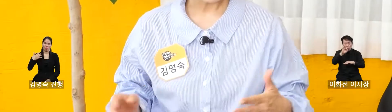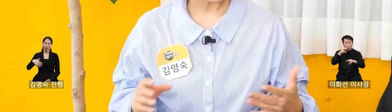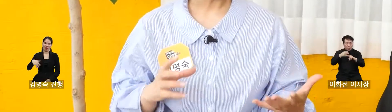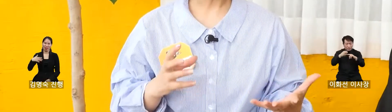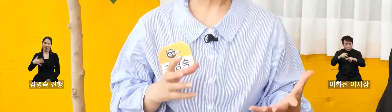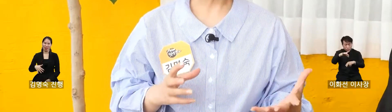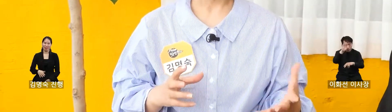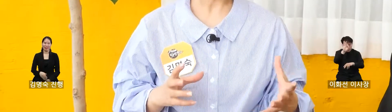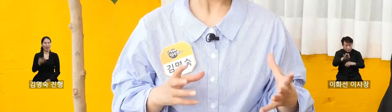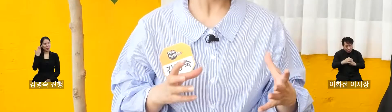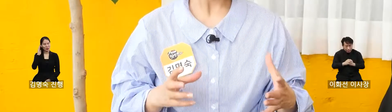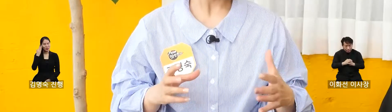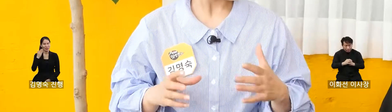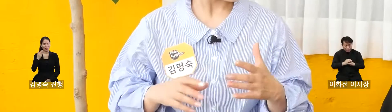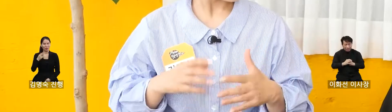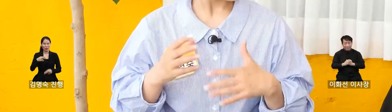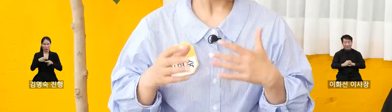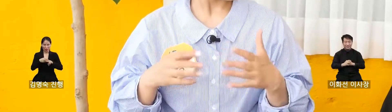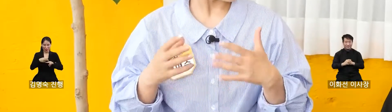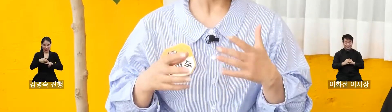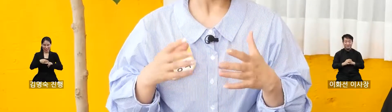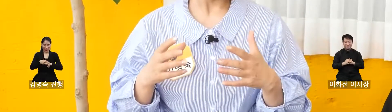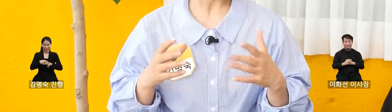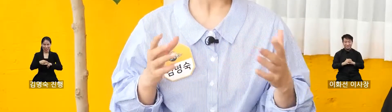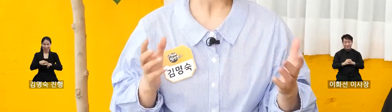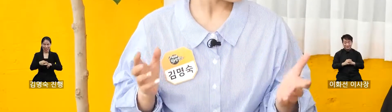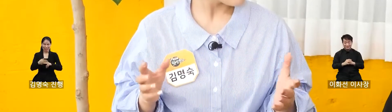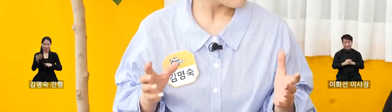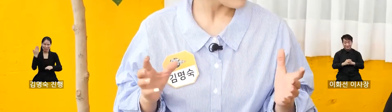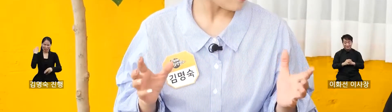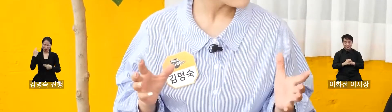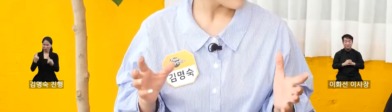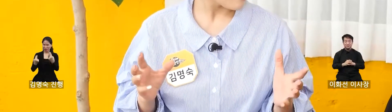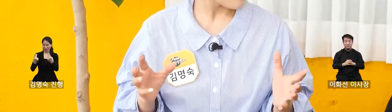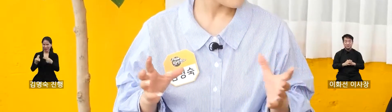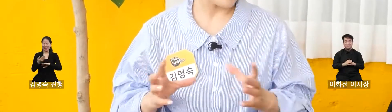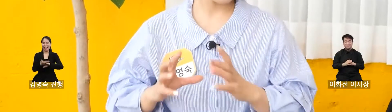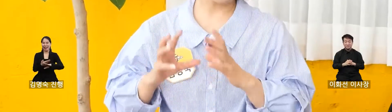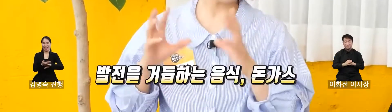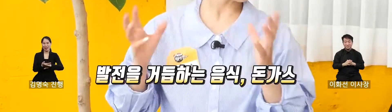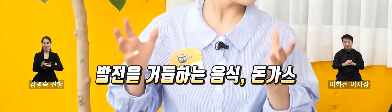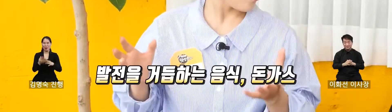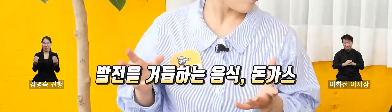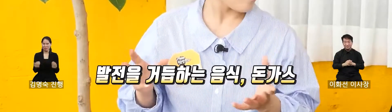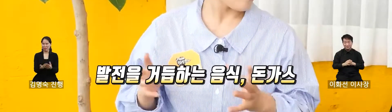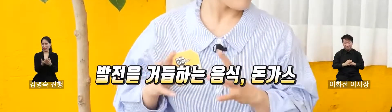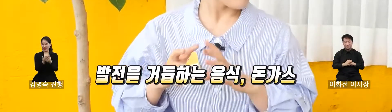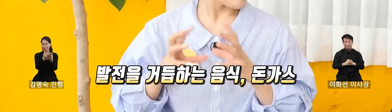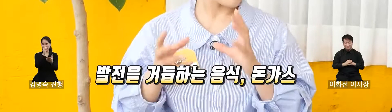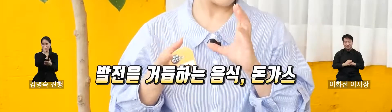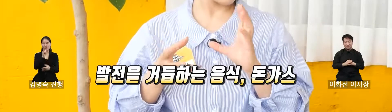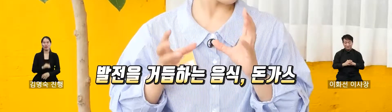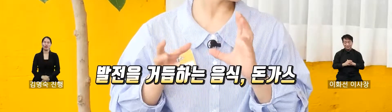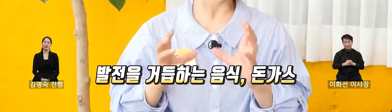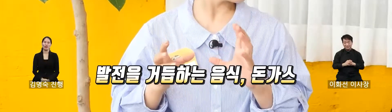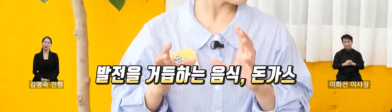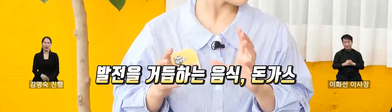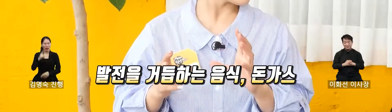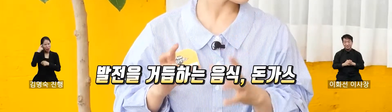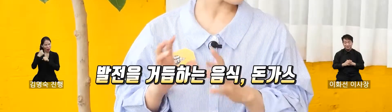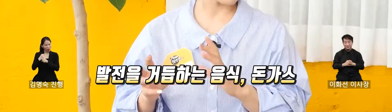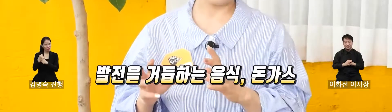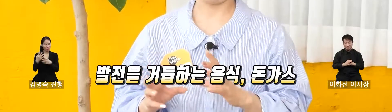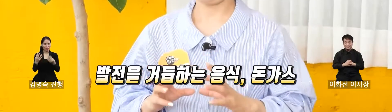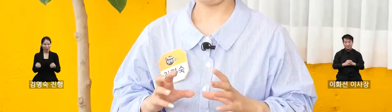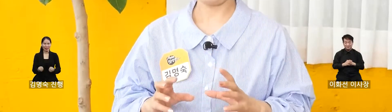제가 그러니까 요즘 네. 많이 돈가스가 네. 많이 예전하고 다르게 네. 많이 발전도 하고 네. 막 연구들도